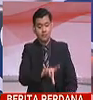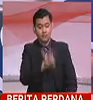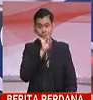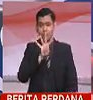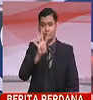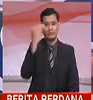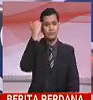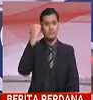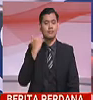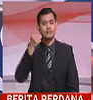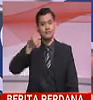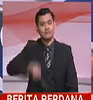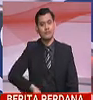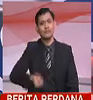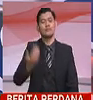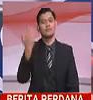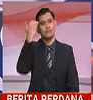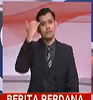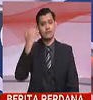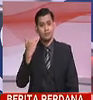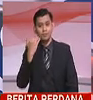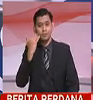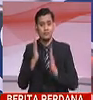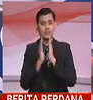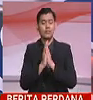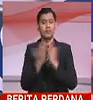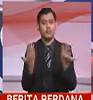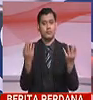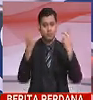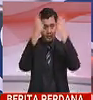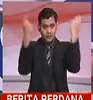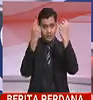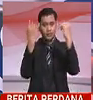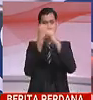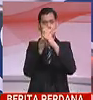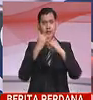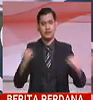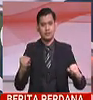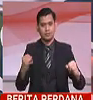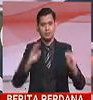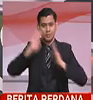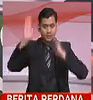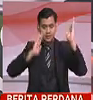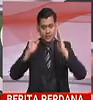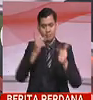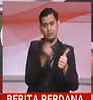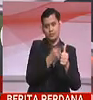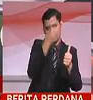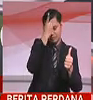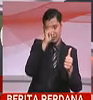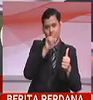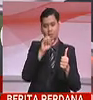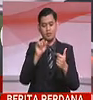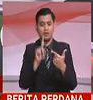hakim Mahkamah Rayuan pada majlis di Istana Negara. Mereka ialah Datuk Ghazalicha, Datuk Sri Mariana